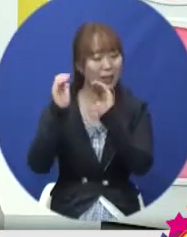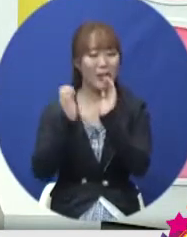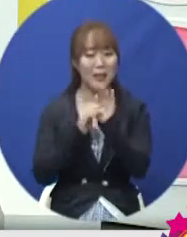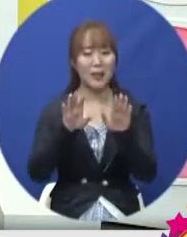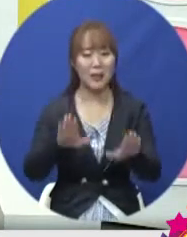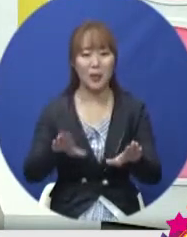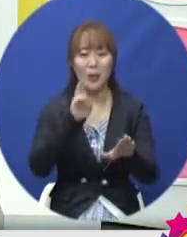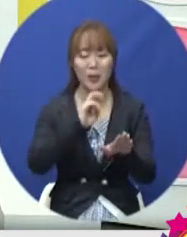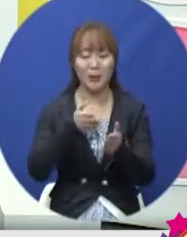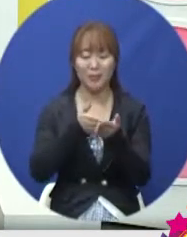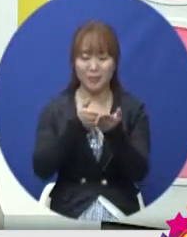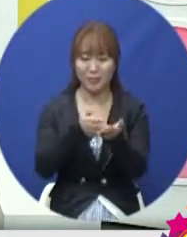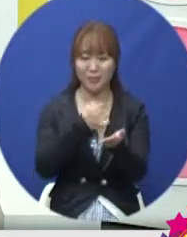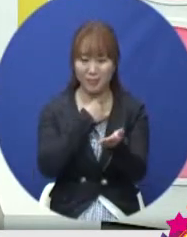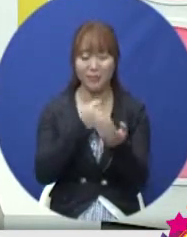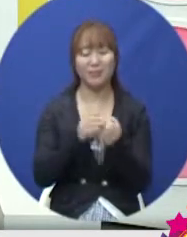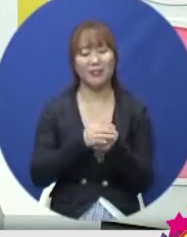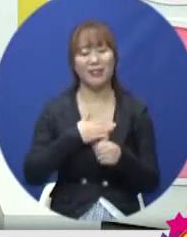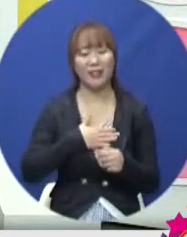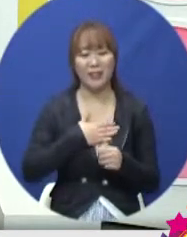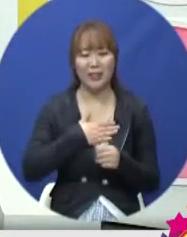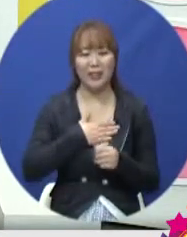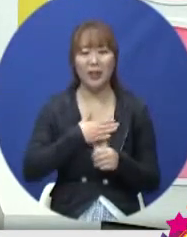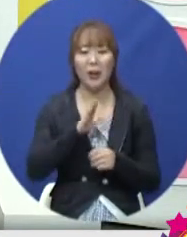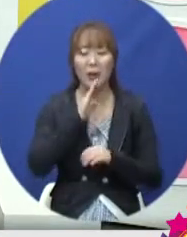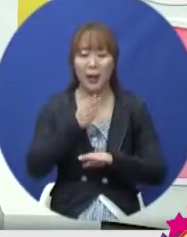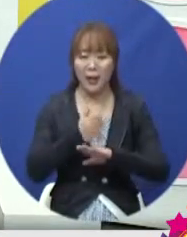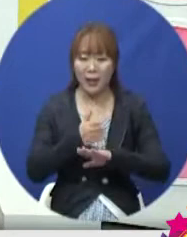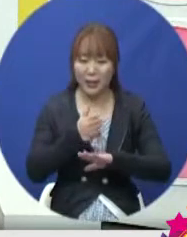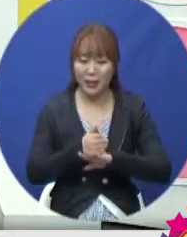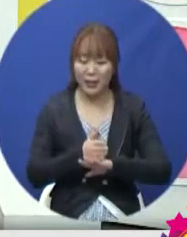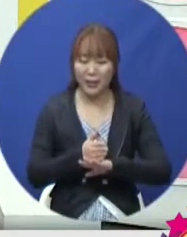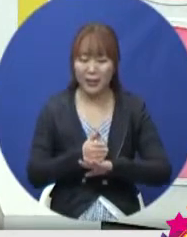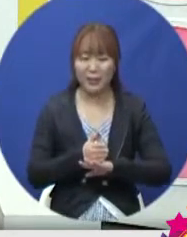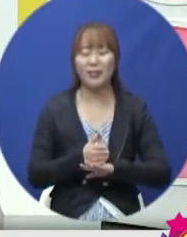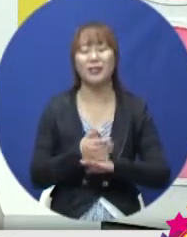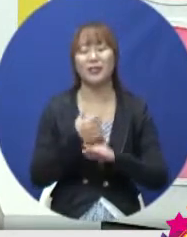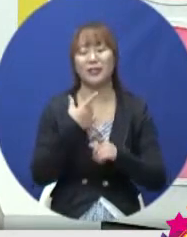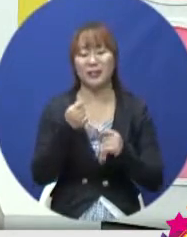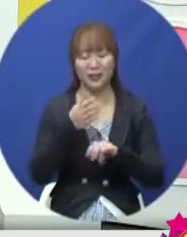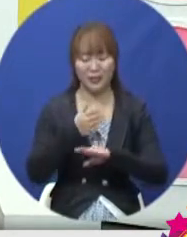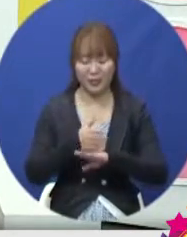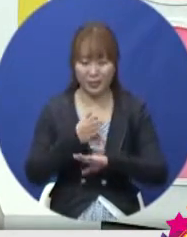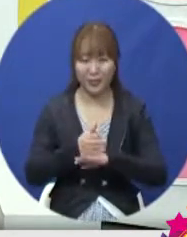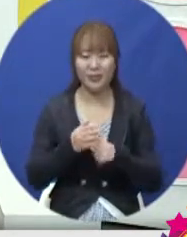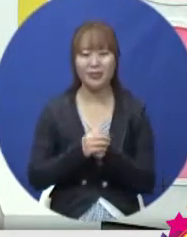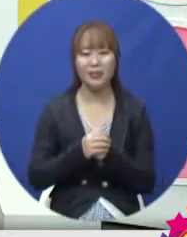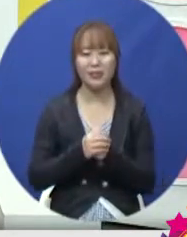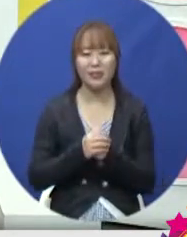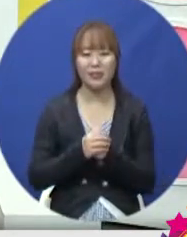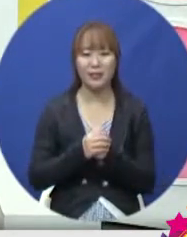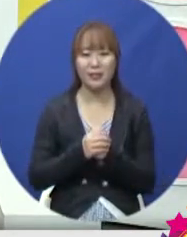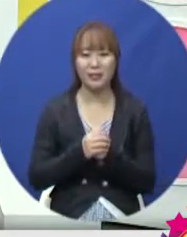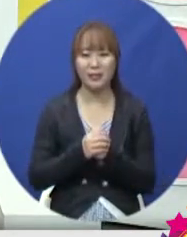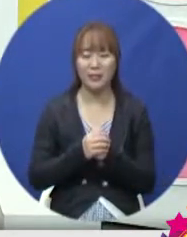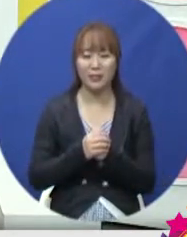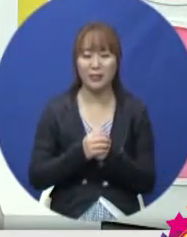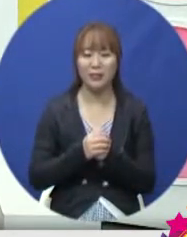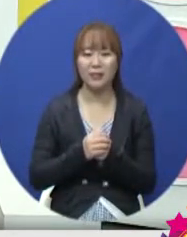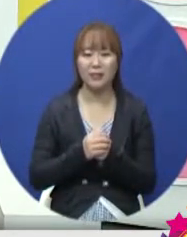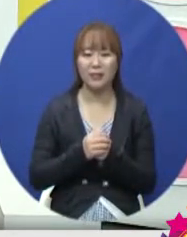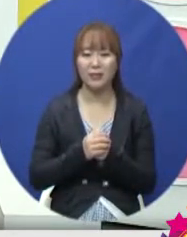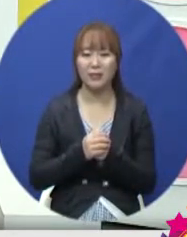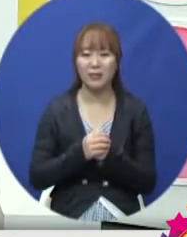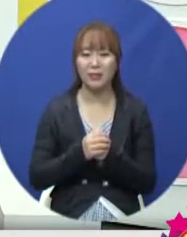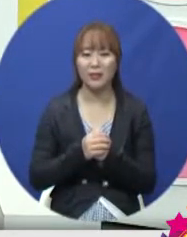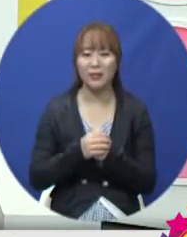좀 청하도록 할게요. 예, 예. 네, 네. 너무 감사합니다. 예, 감사합니다. 예, 함께 내려서 음악